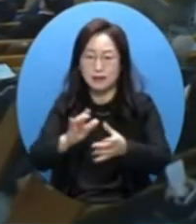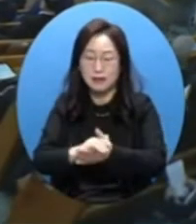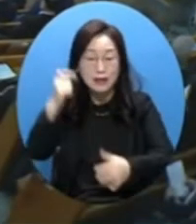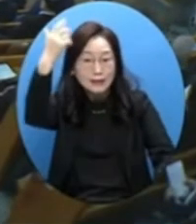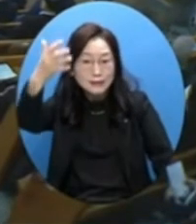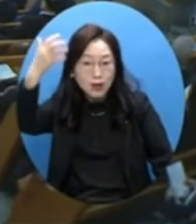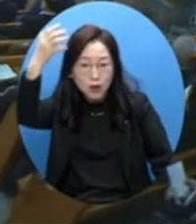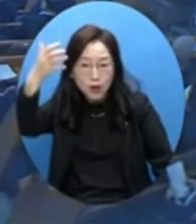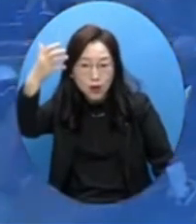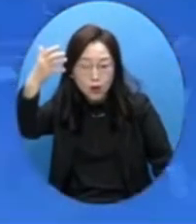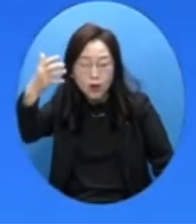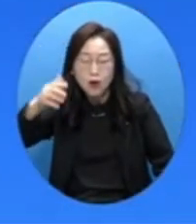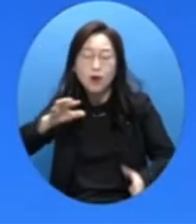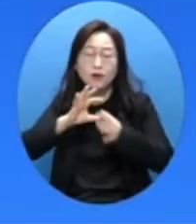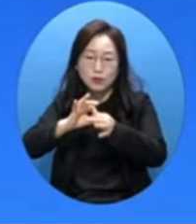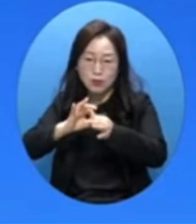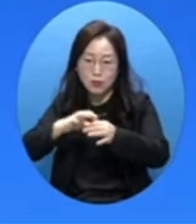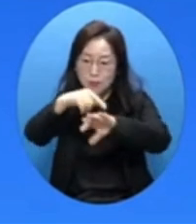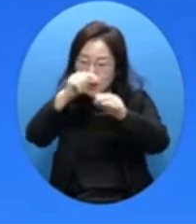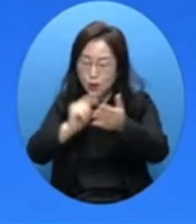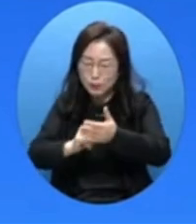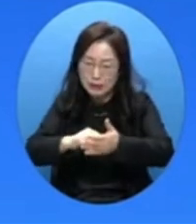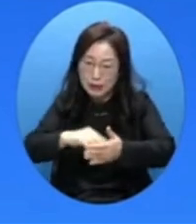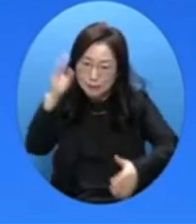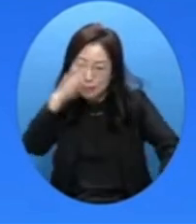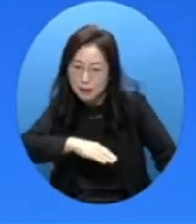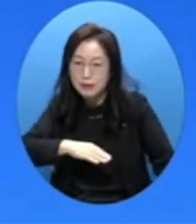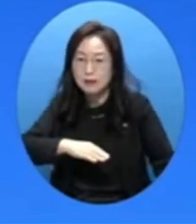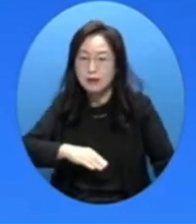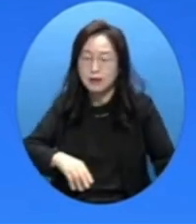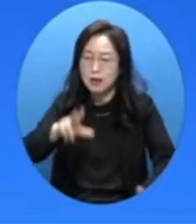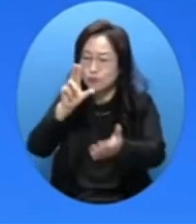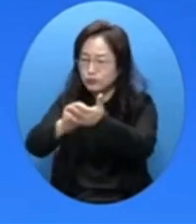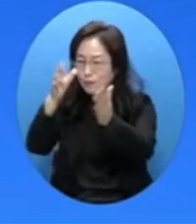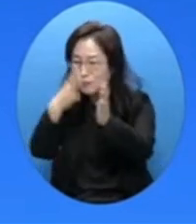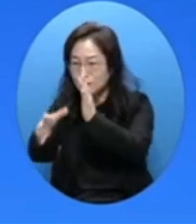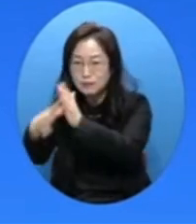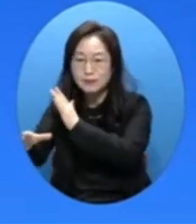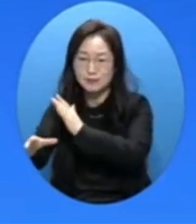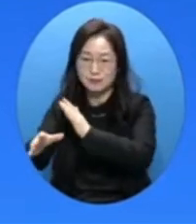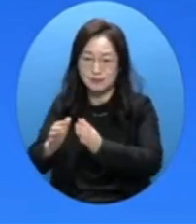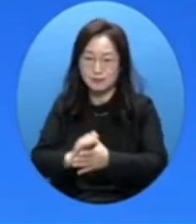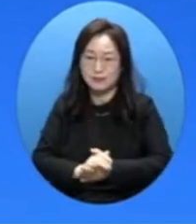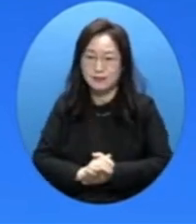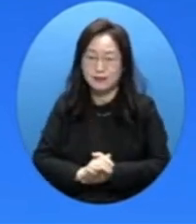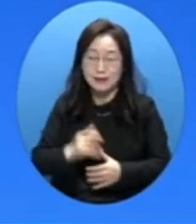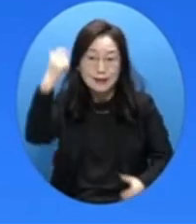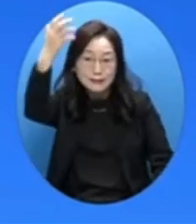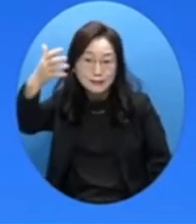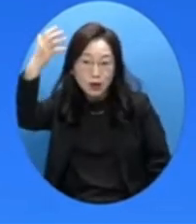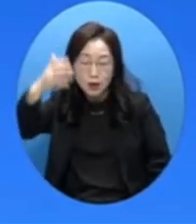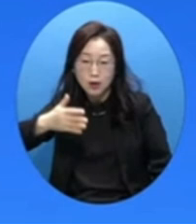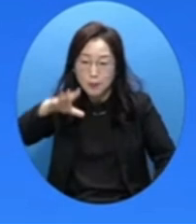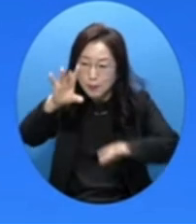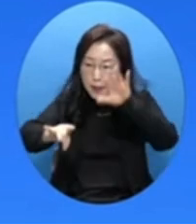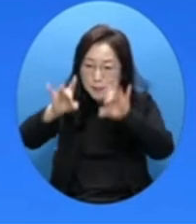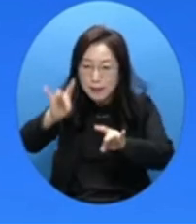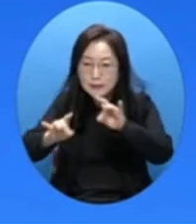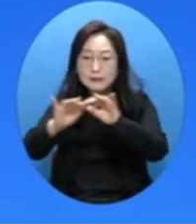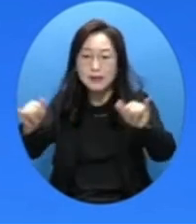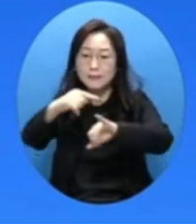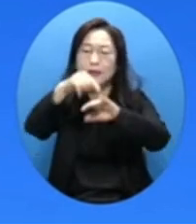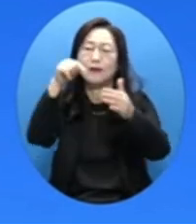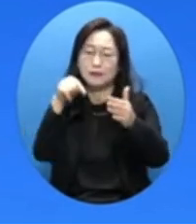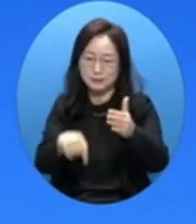기근으로 심령이 황폐해지니까 사람들이 악해져서 온갖 문제를 일으키고 있는 것입니다. 영적으로 메마른 사람들이 그